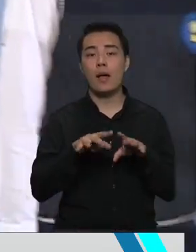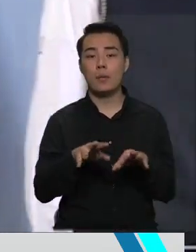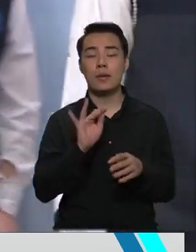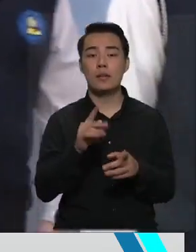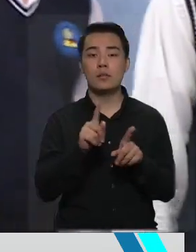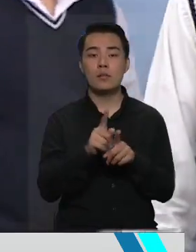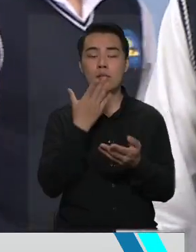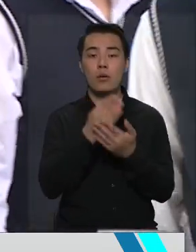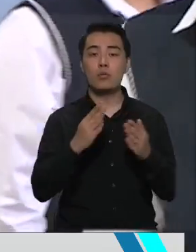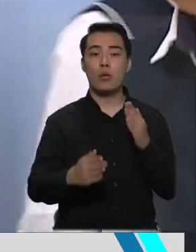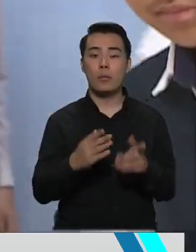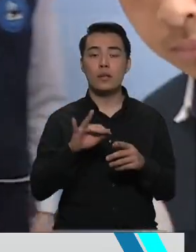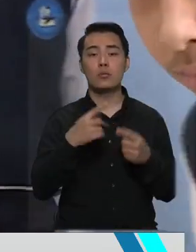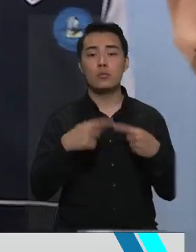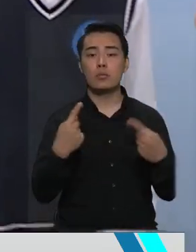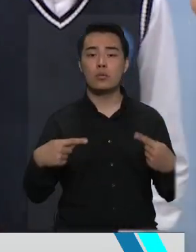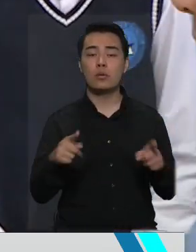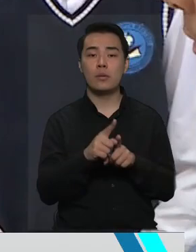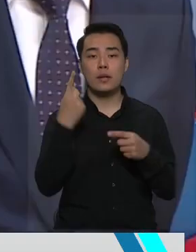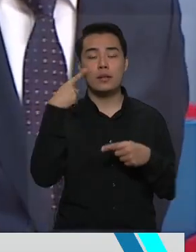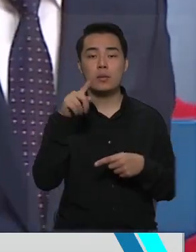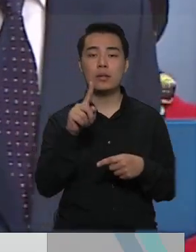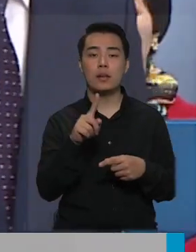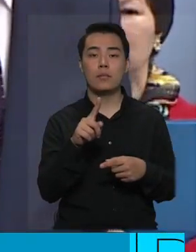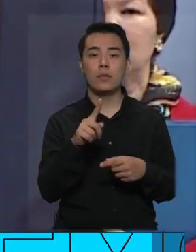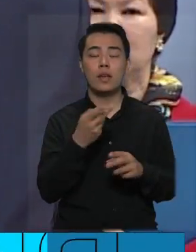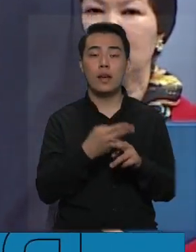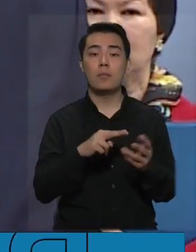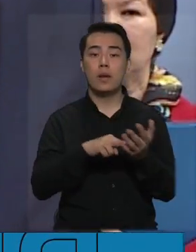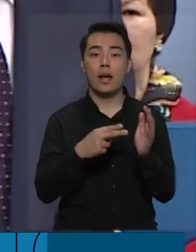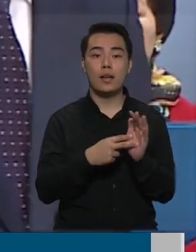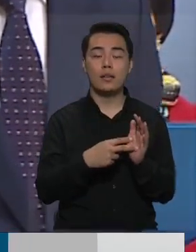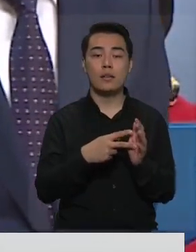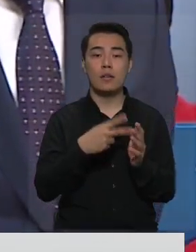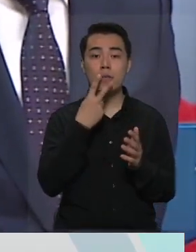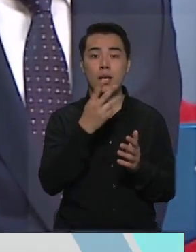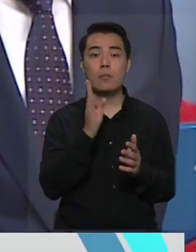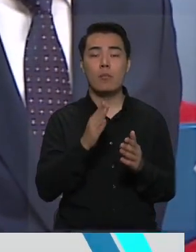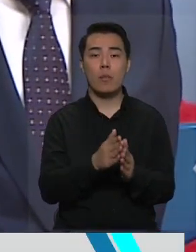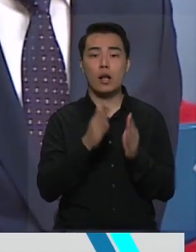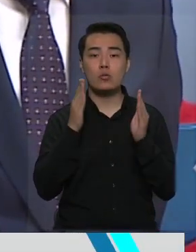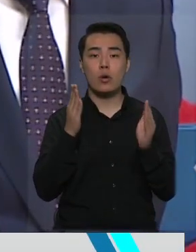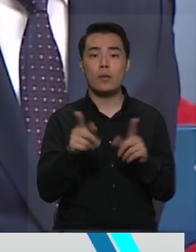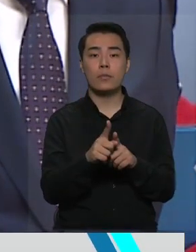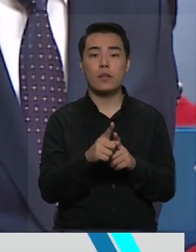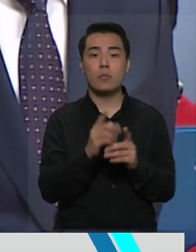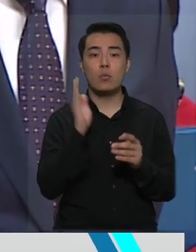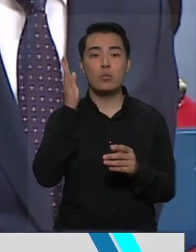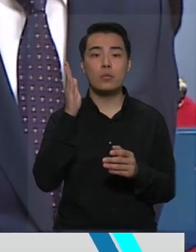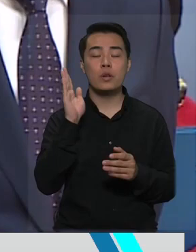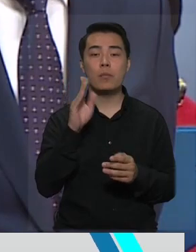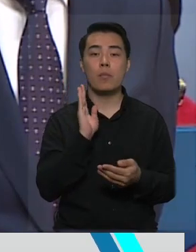реализация в виде робота или другого изобретения за этим проектом мы видим очень большую перспективу Мы видим